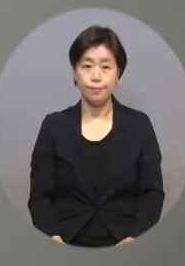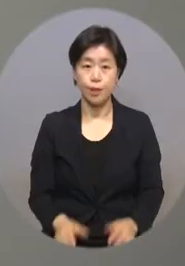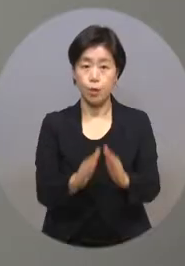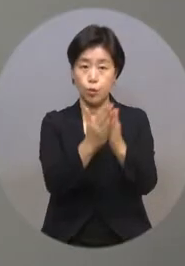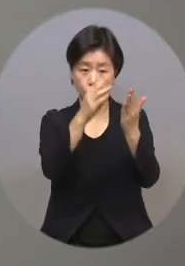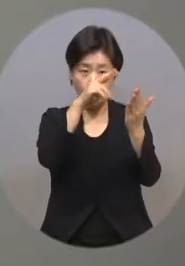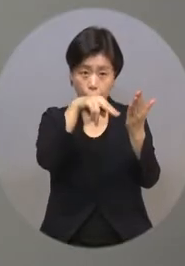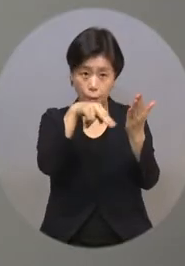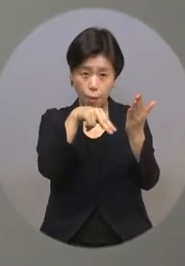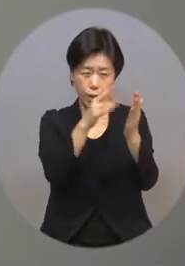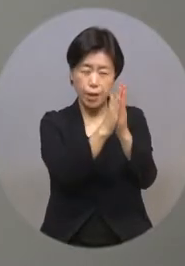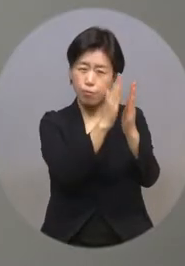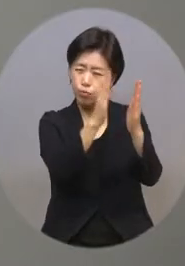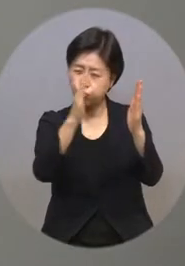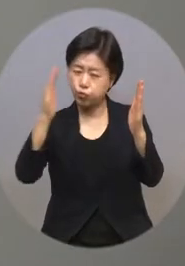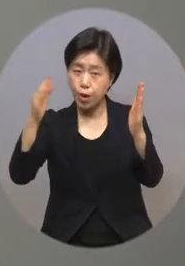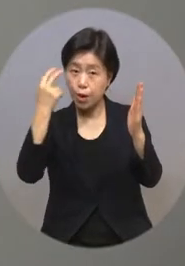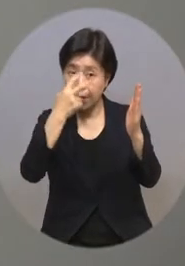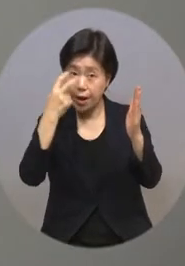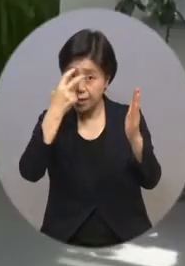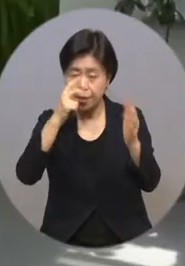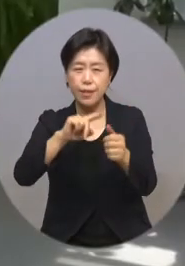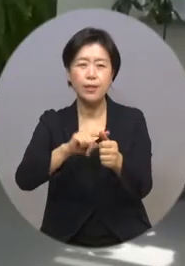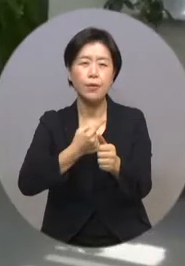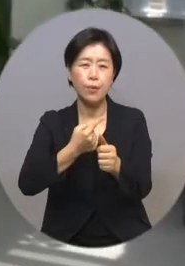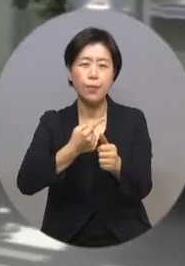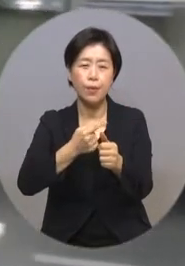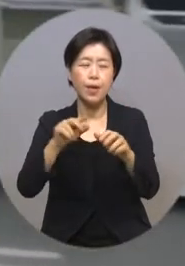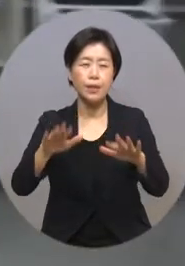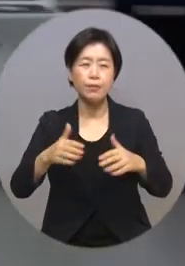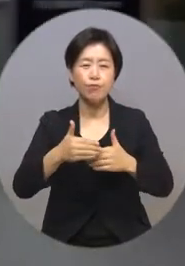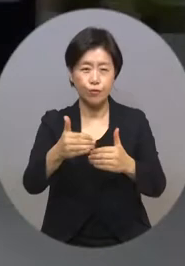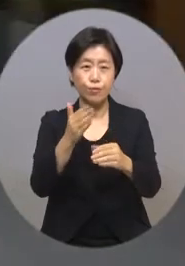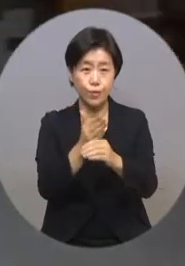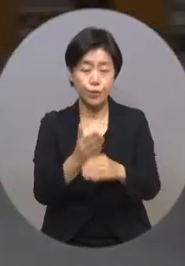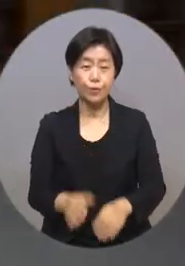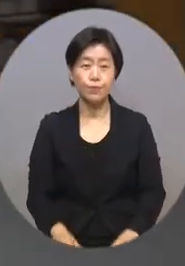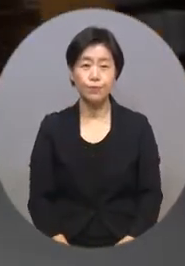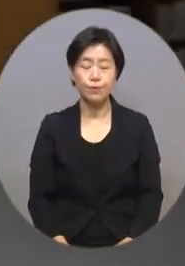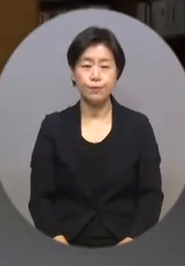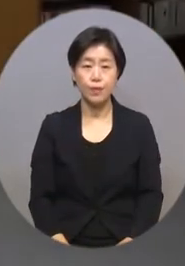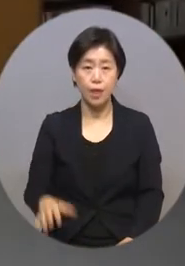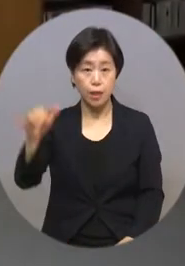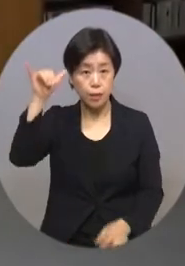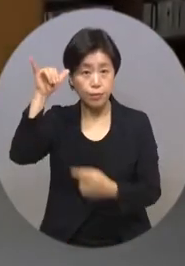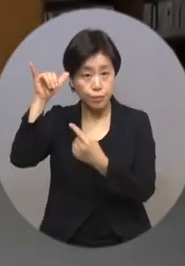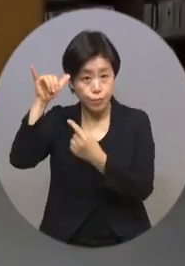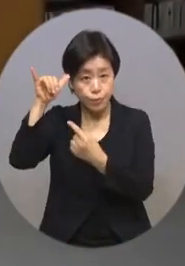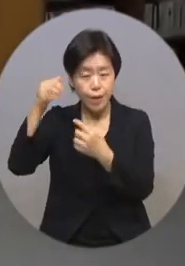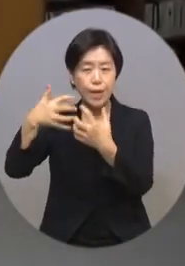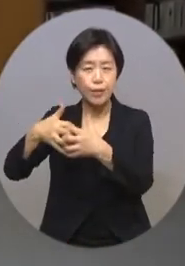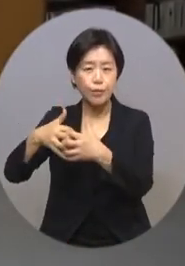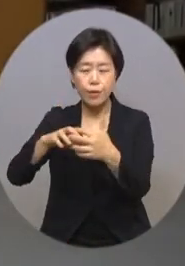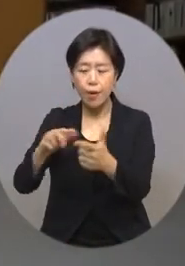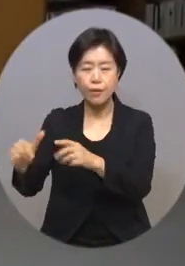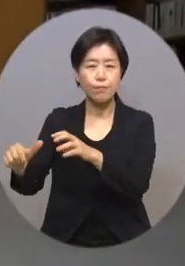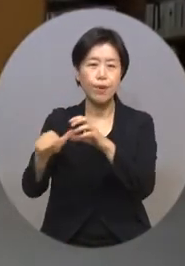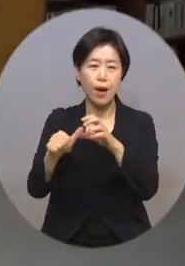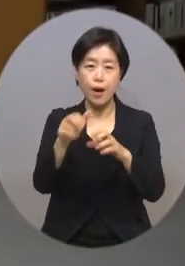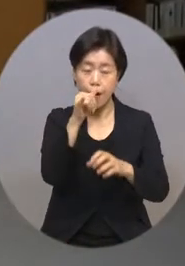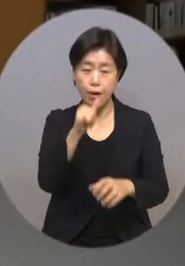도서관리 자동화 시스템 구축 사업을 추진 중인 김제 시립 도서관이 인공지능 도서 기술 장비를 도입해 눈길을 끌고